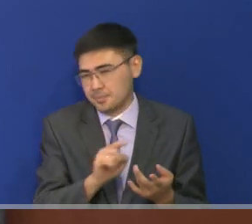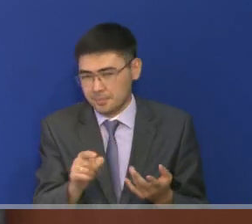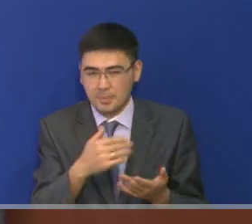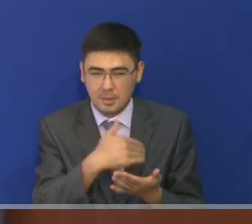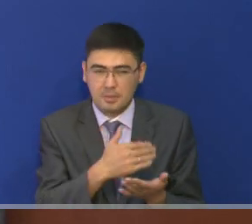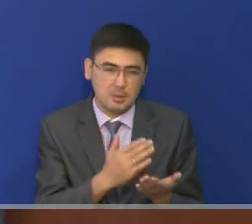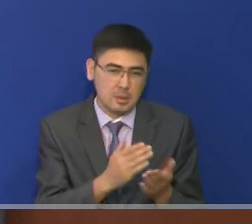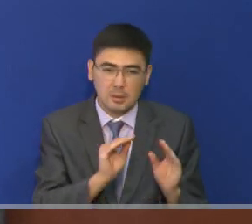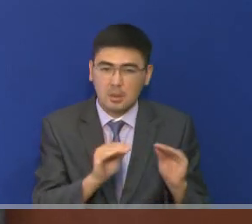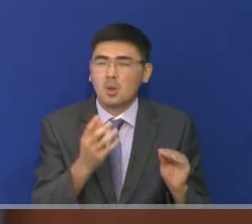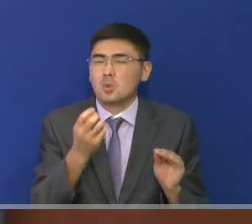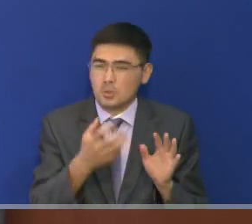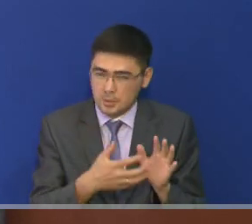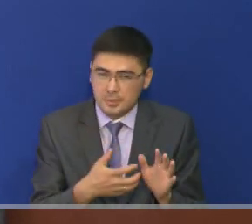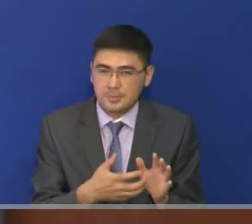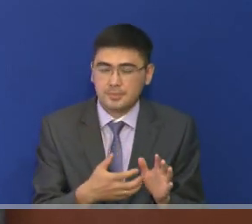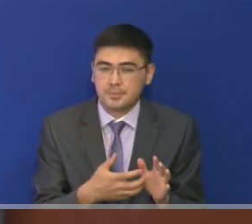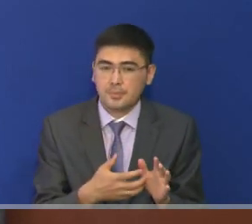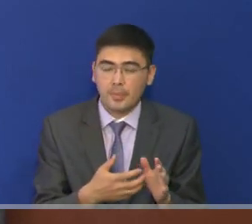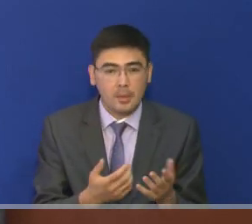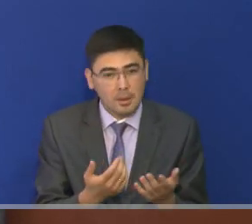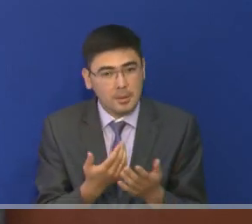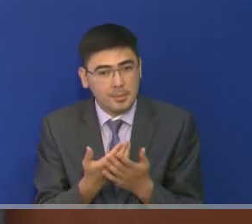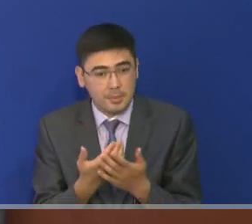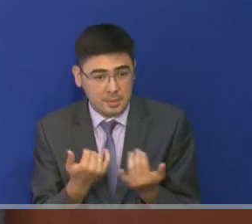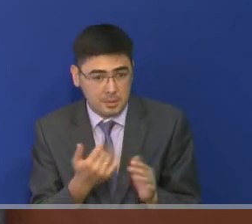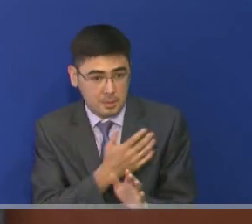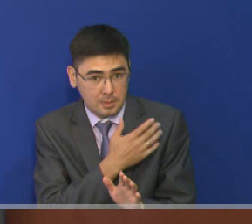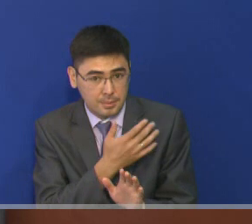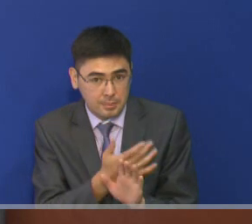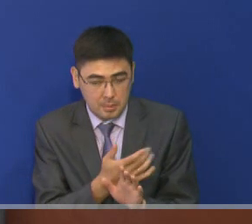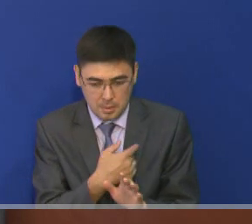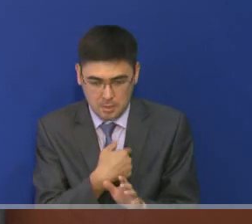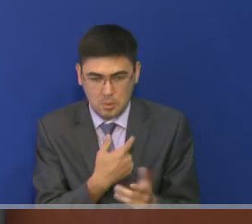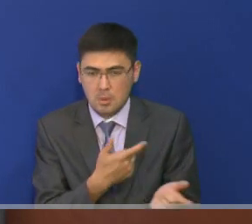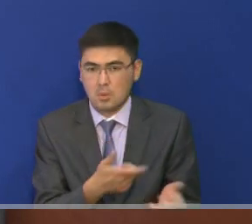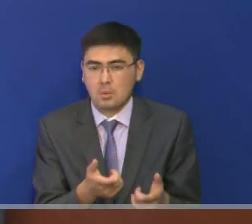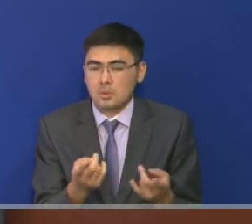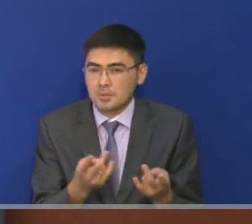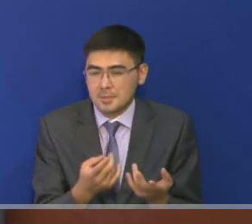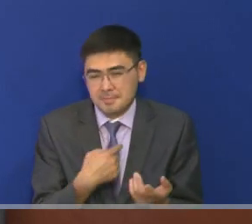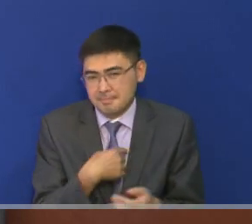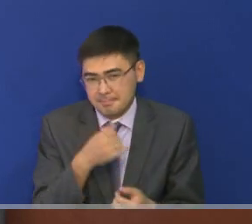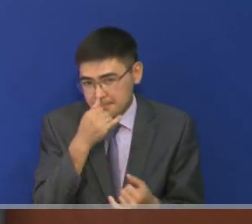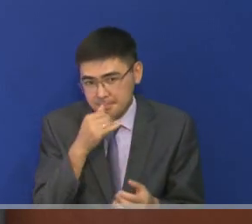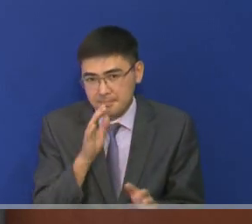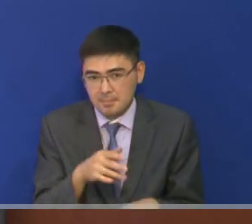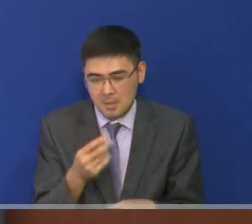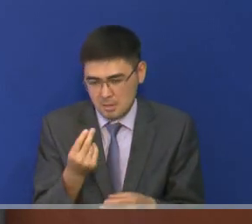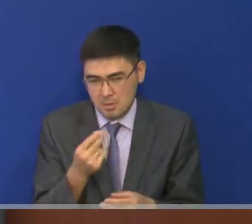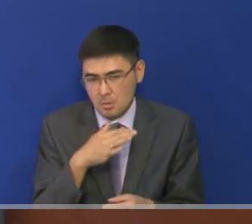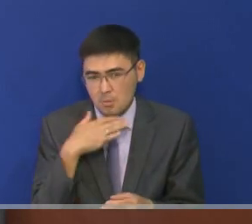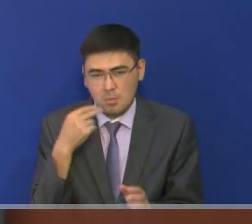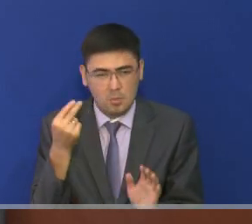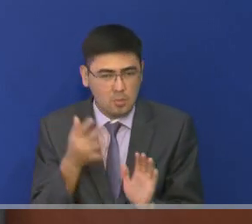берушілердің белгілі бір мерзімді бекітетіні қиындық тудырады. Мысалы, осы күнге дейін дайын болу керек деген сынды. Мен олай жасай алмаймын. Шығындар көп